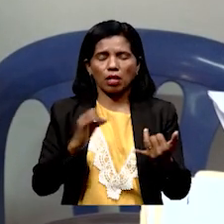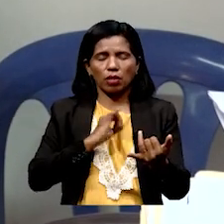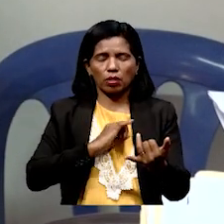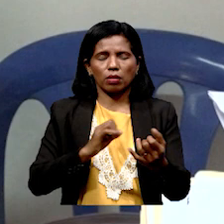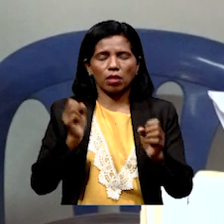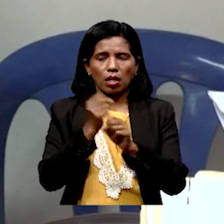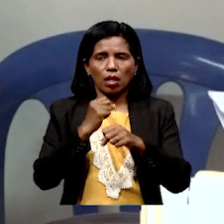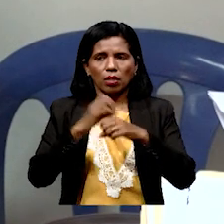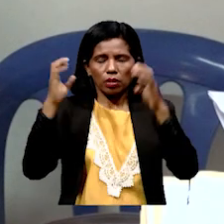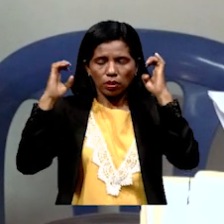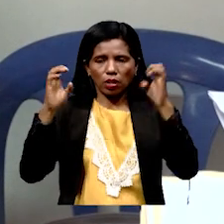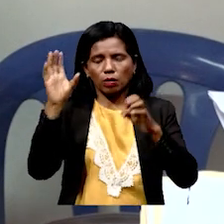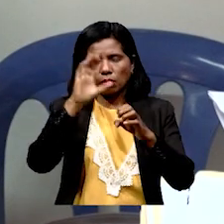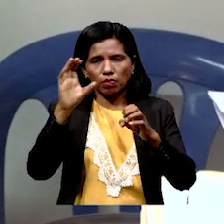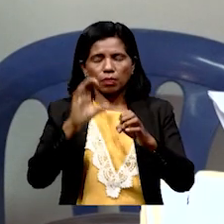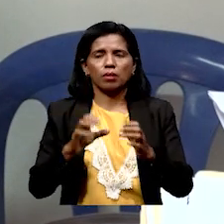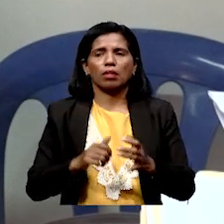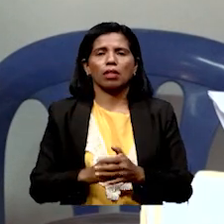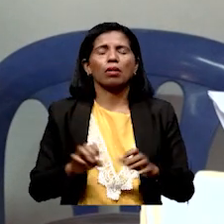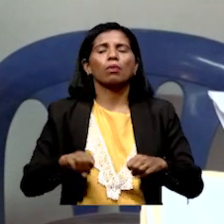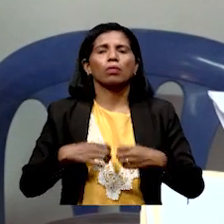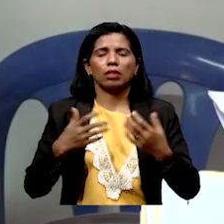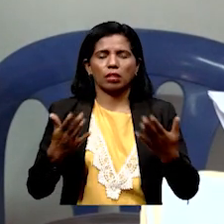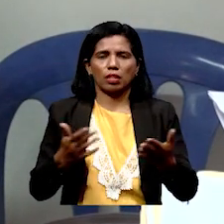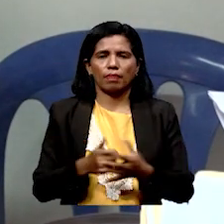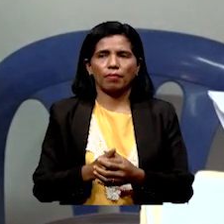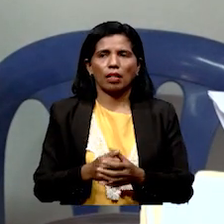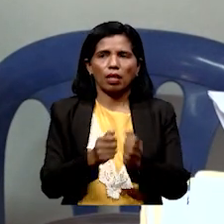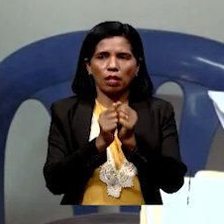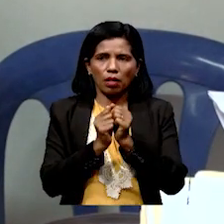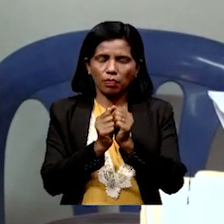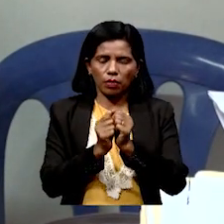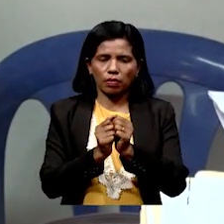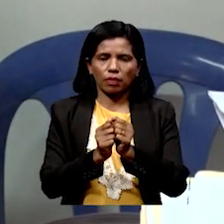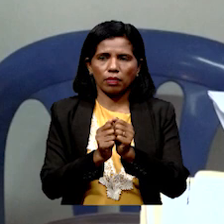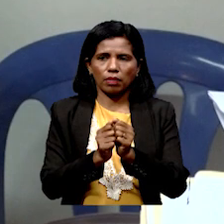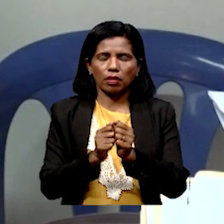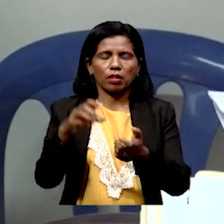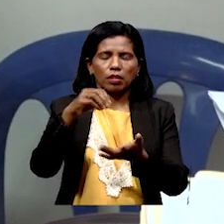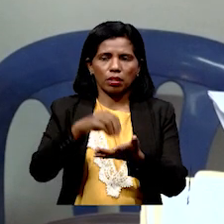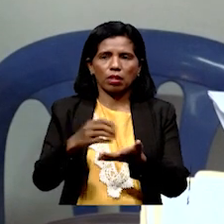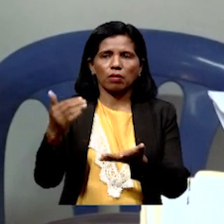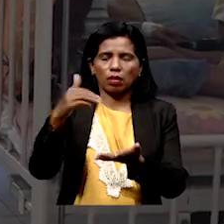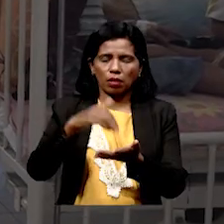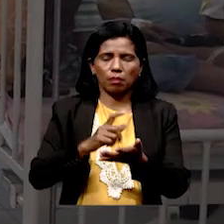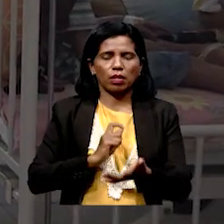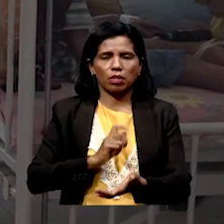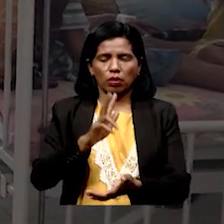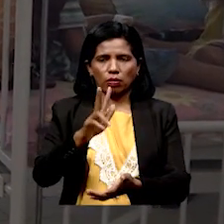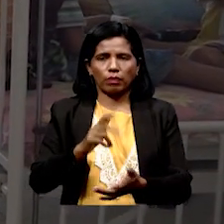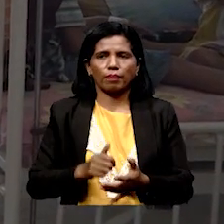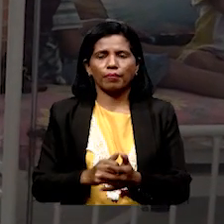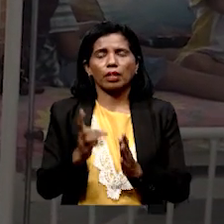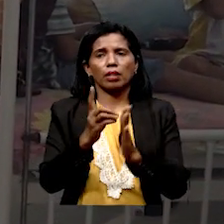subotir atau bele buka kursus di da unsa para bele mutuk coloca fila fale ba testou. Dado